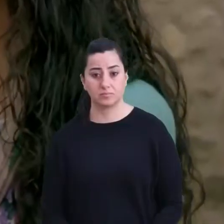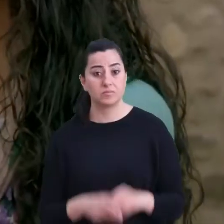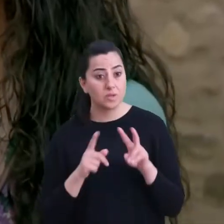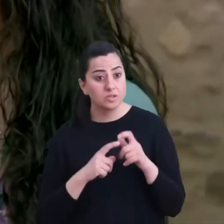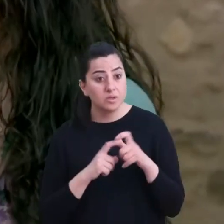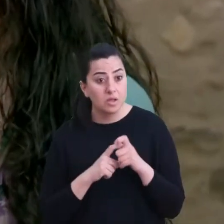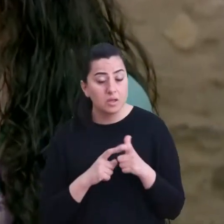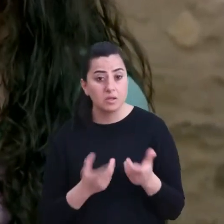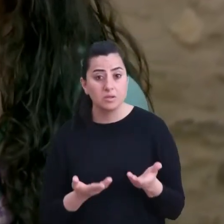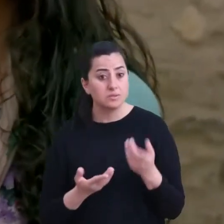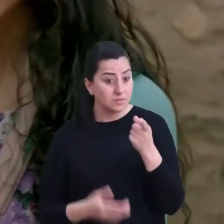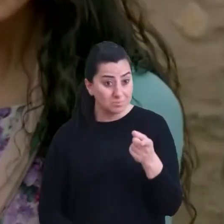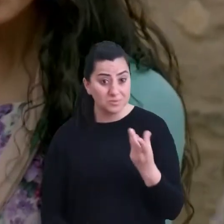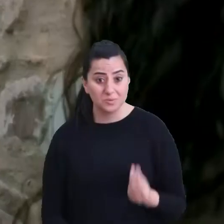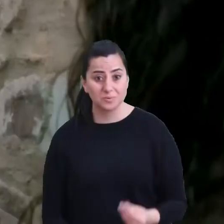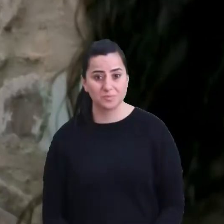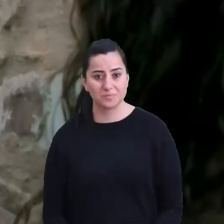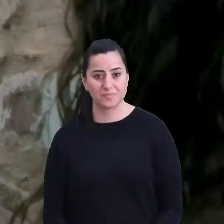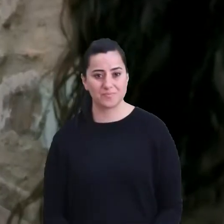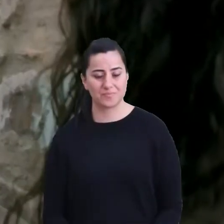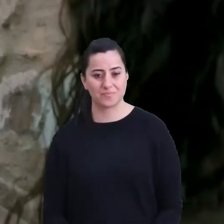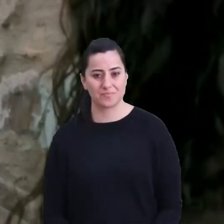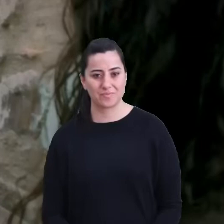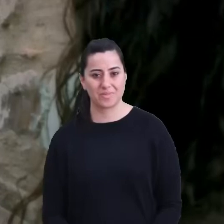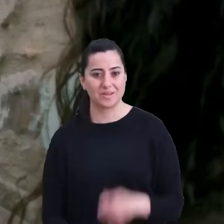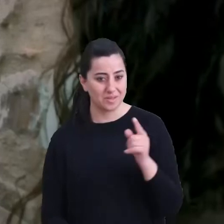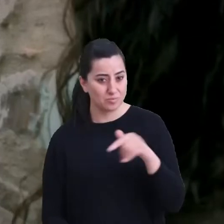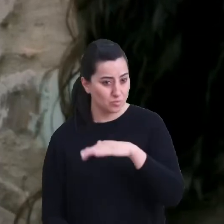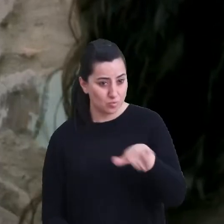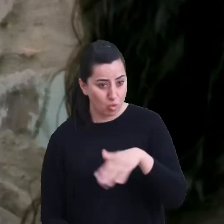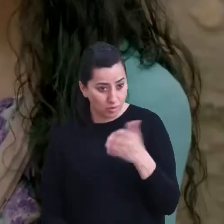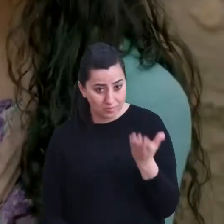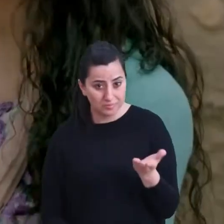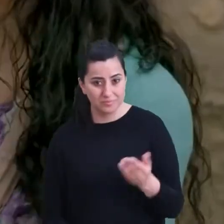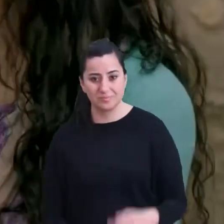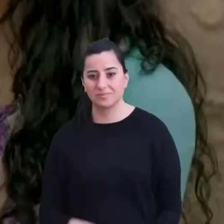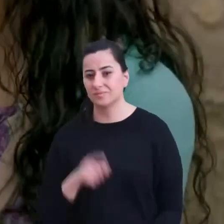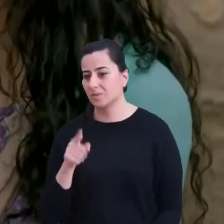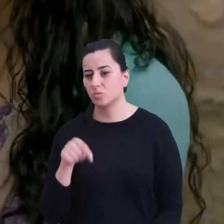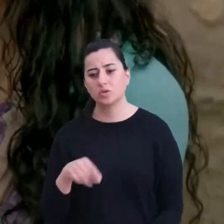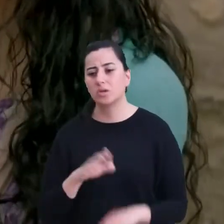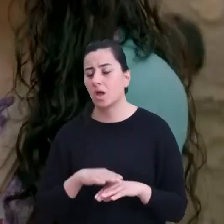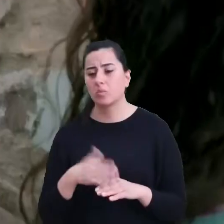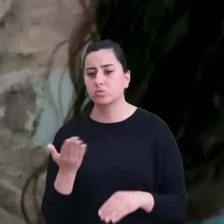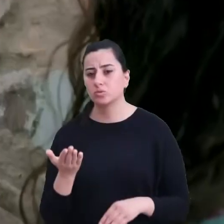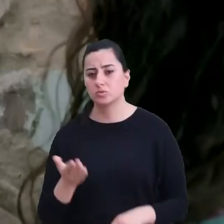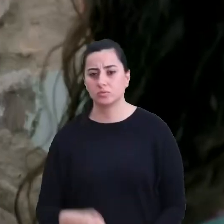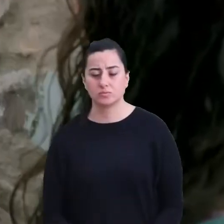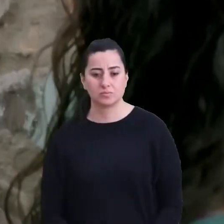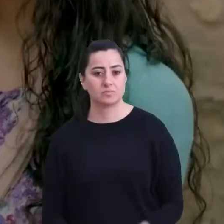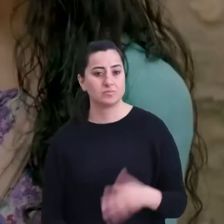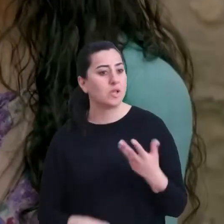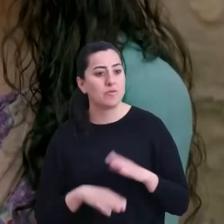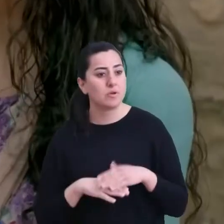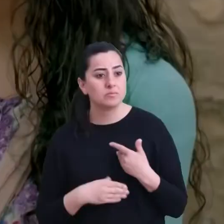Neşe, sen misin? Sen vuruladın mıydın ya? Senin burada ne işin var Süleyman? Ne